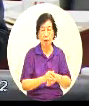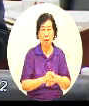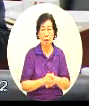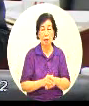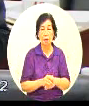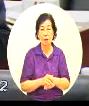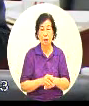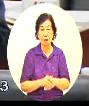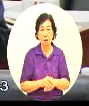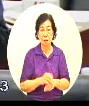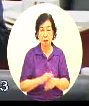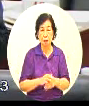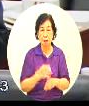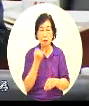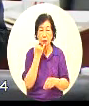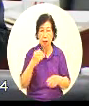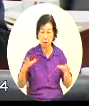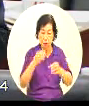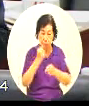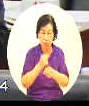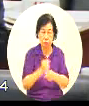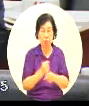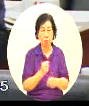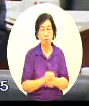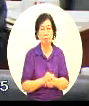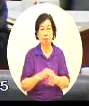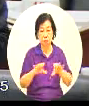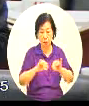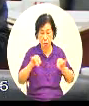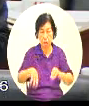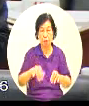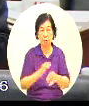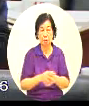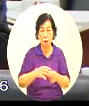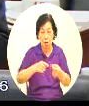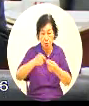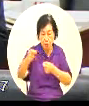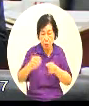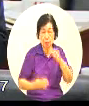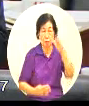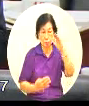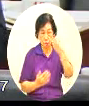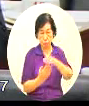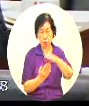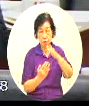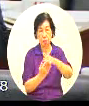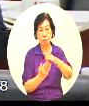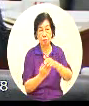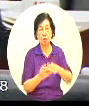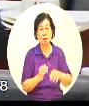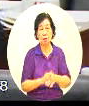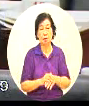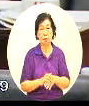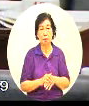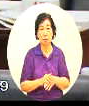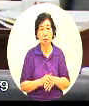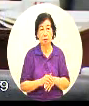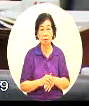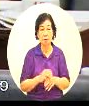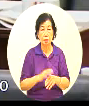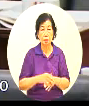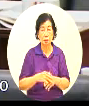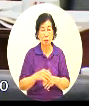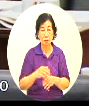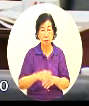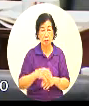一个真好的哈、啊，一个点安尼，包括英达哦，咱英达有起一间宿舍